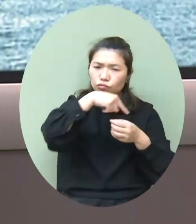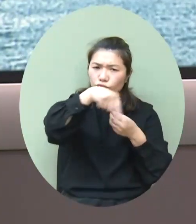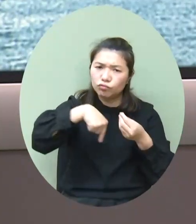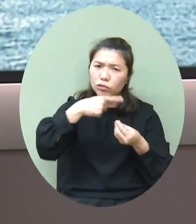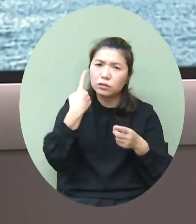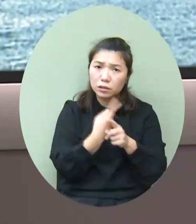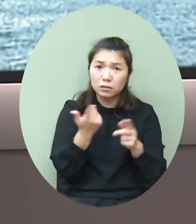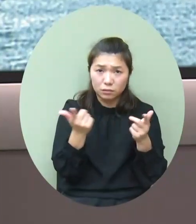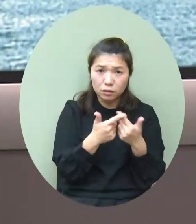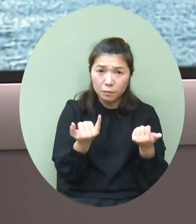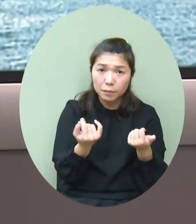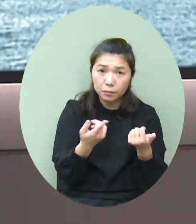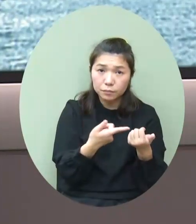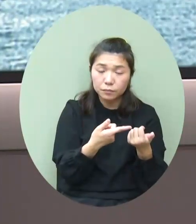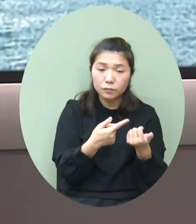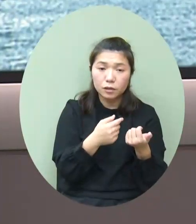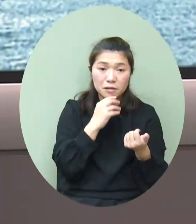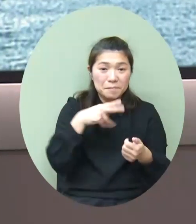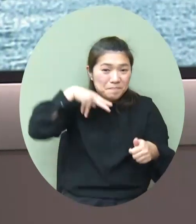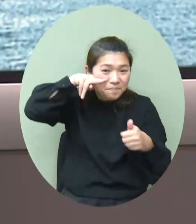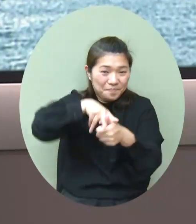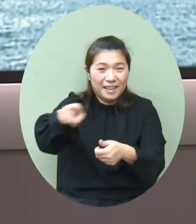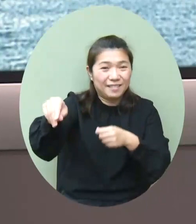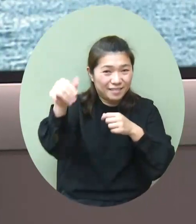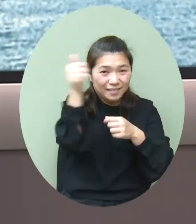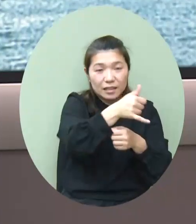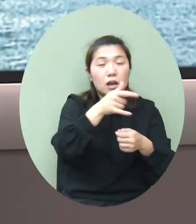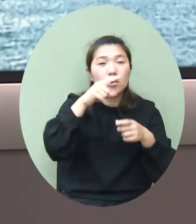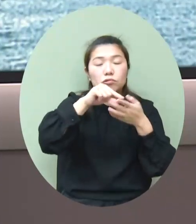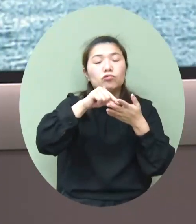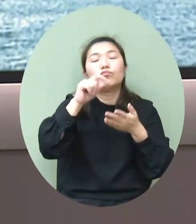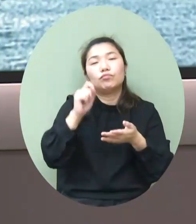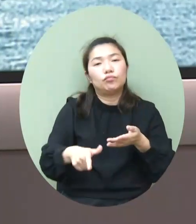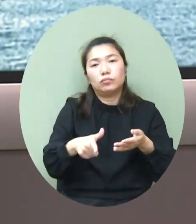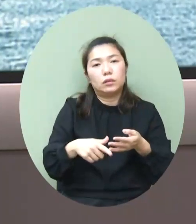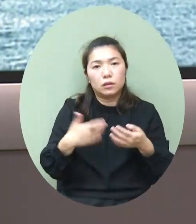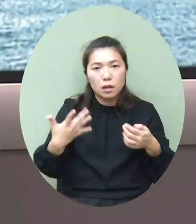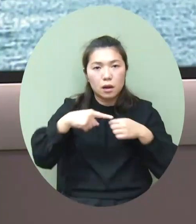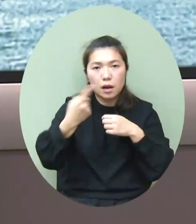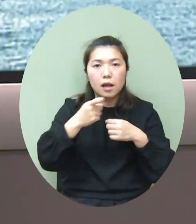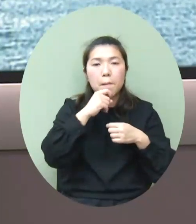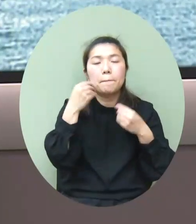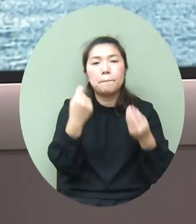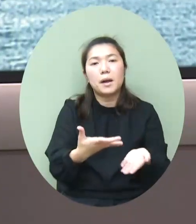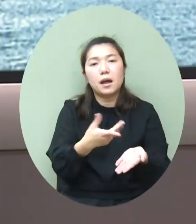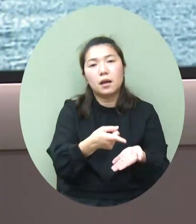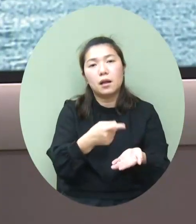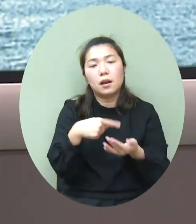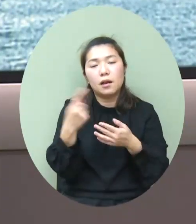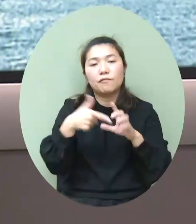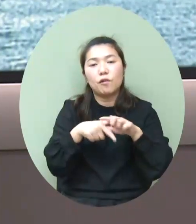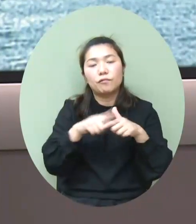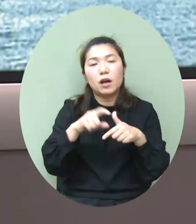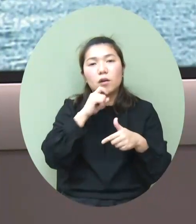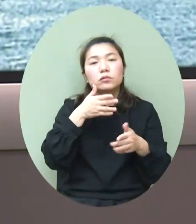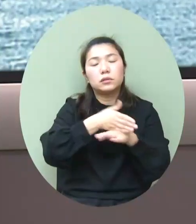院舍，但是就要看院舍的硬件是否允许，我们不会硬性把他们送